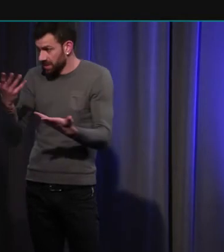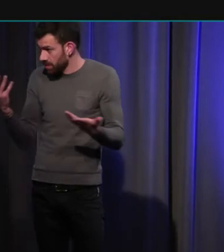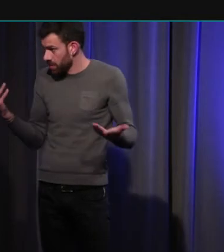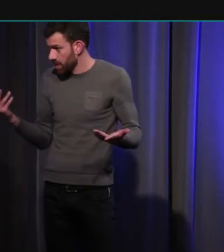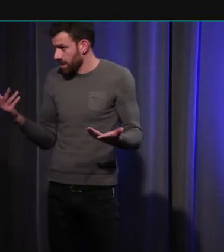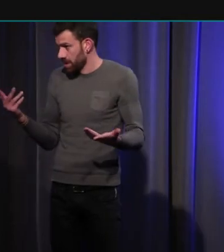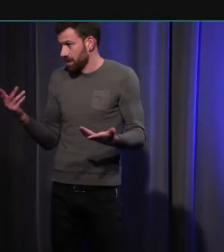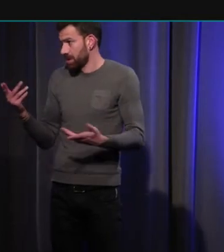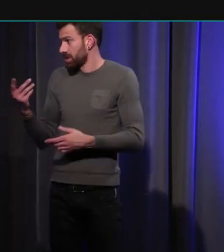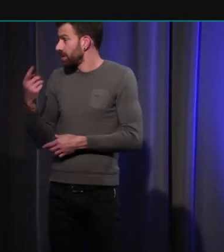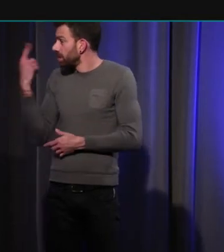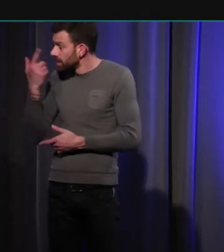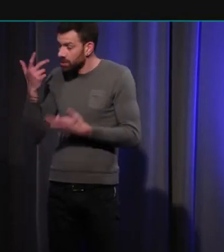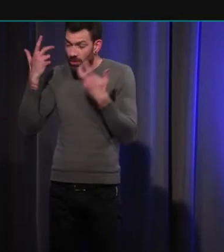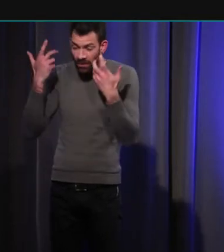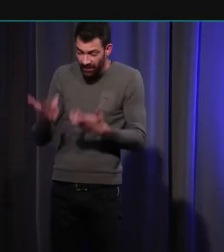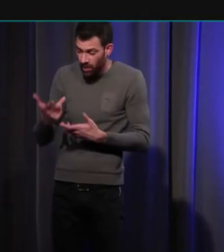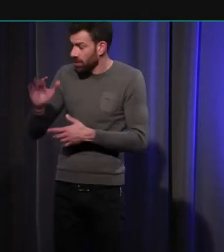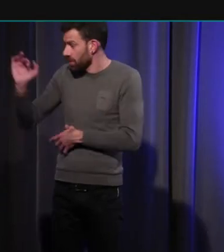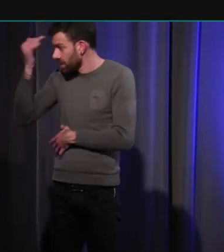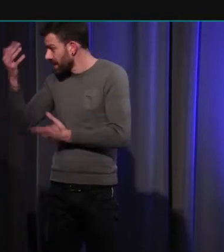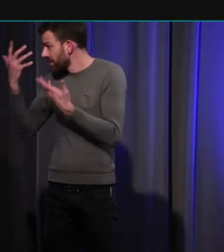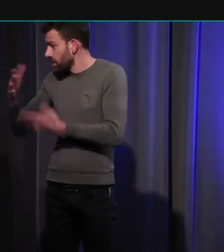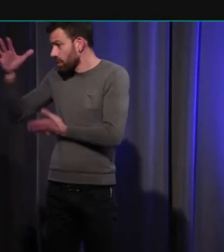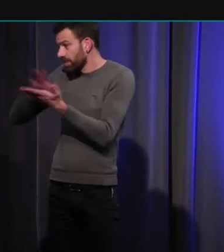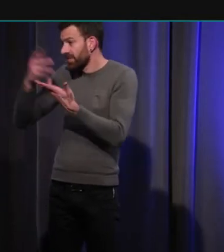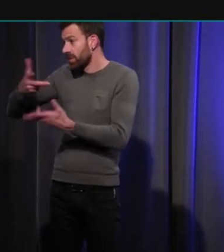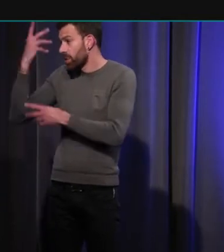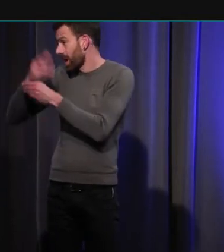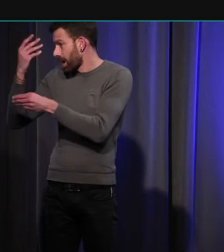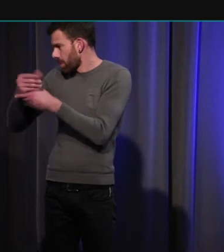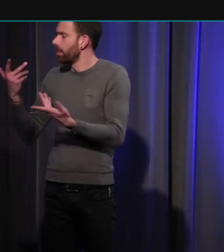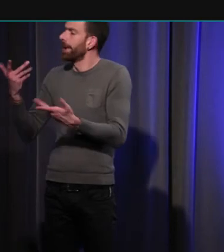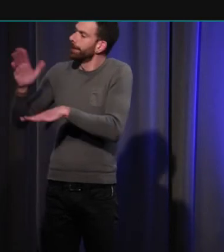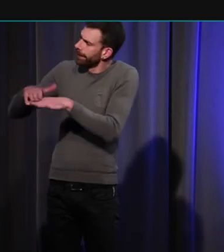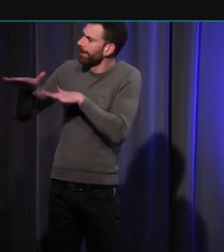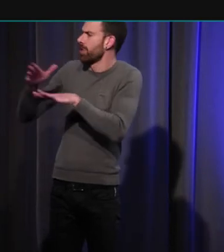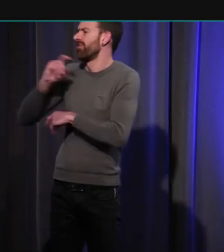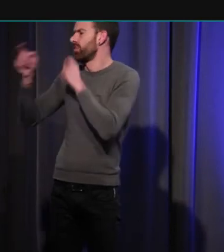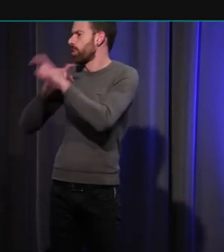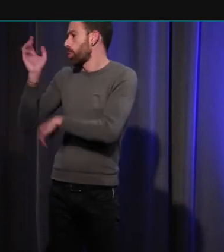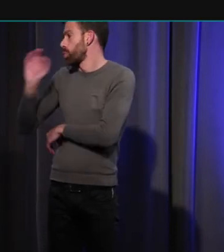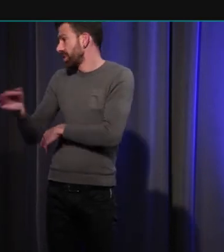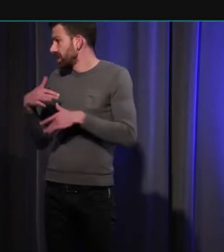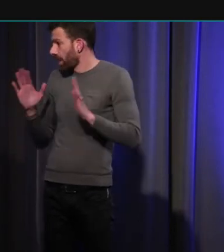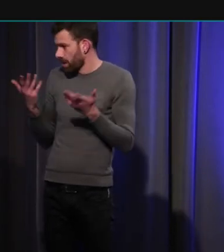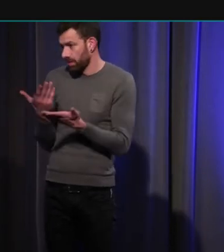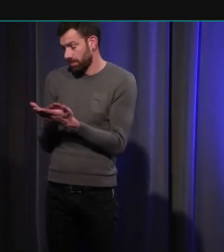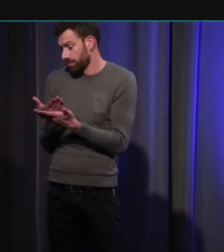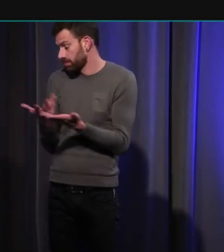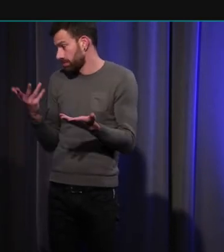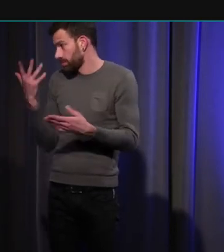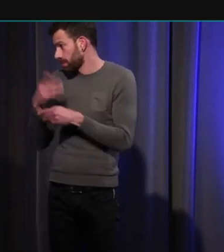plagié connaître aller vers l'autre pour apprendre alors ça s'est fait dans la violence mais on a appris ça voulait